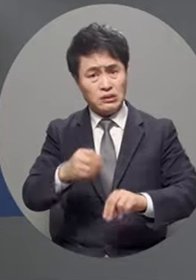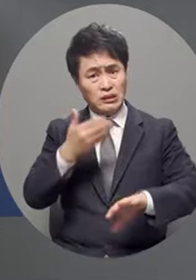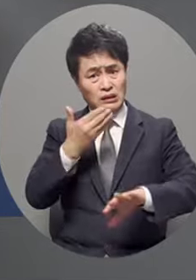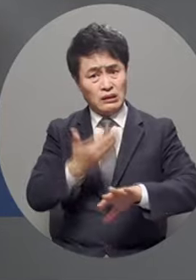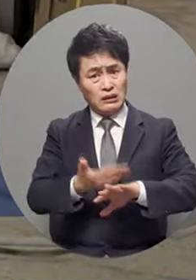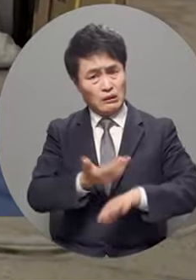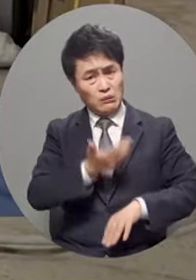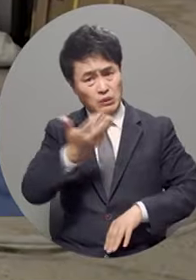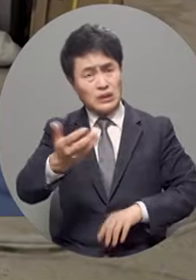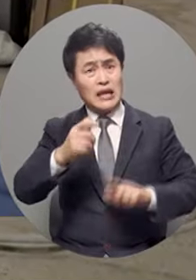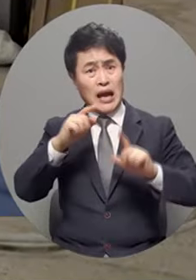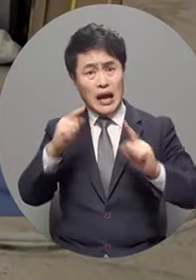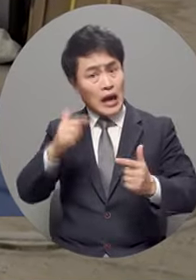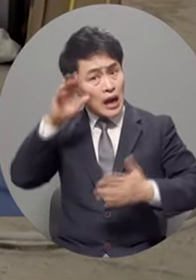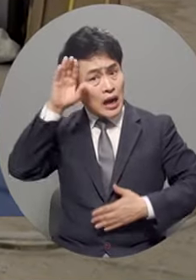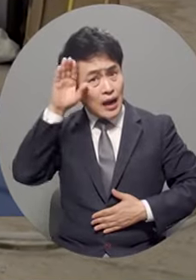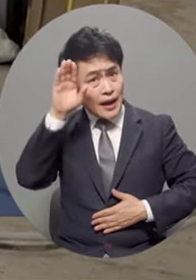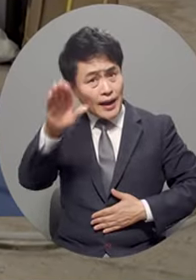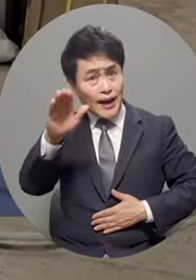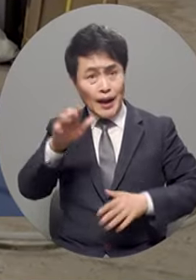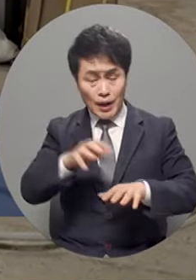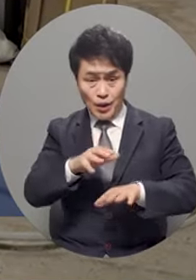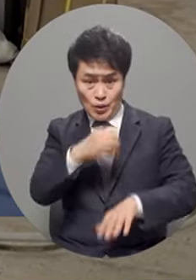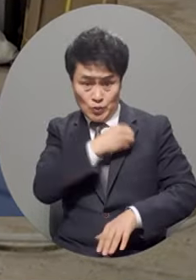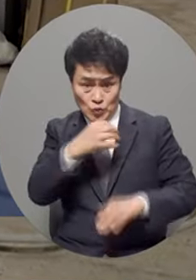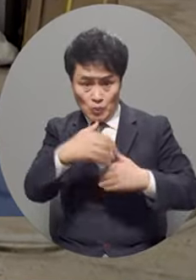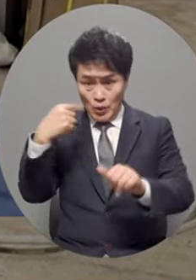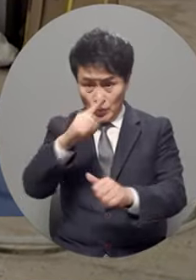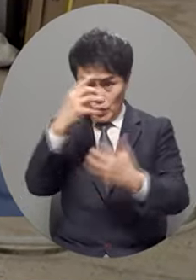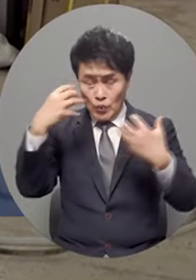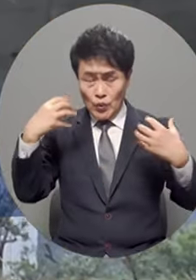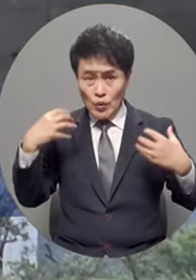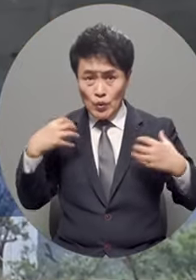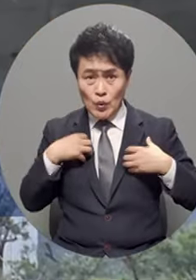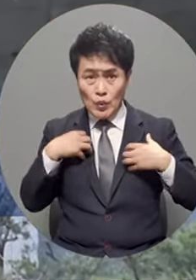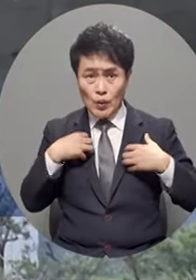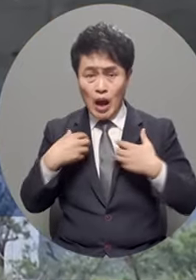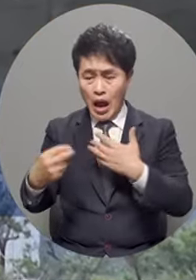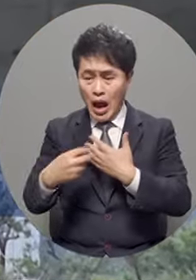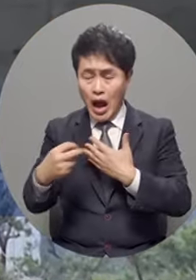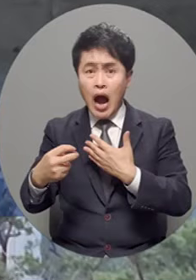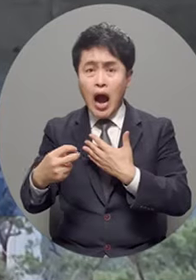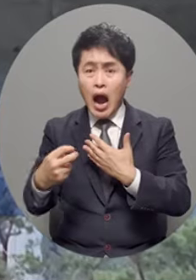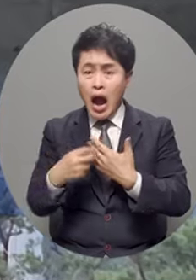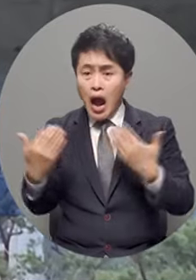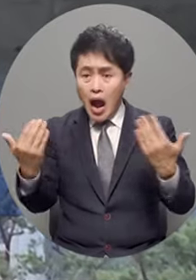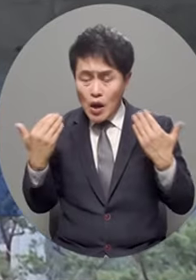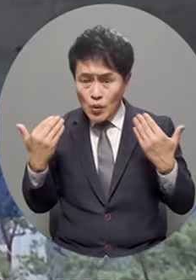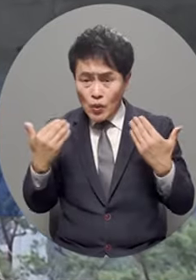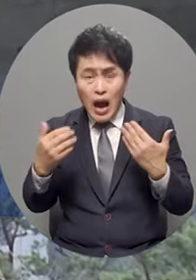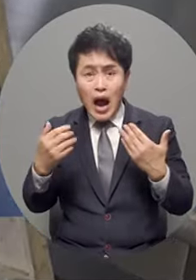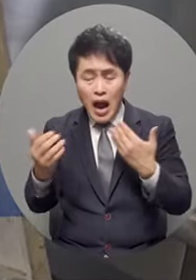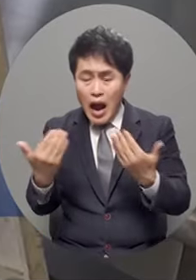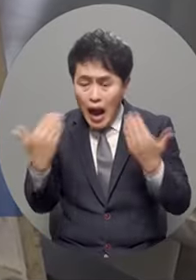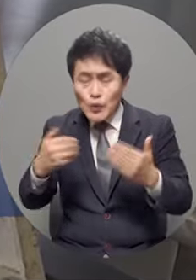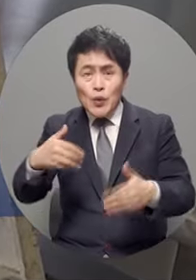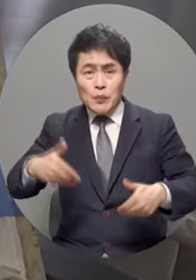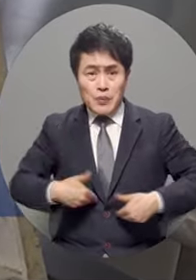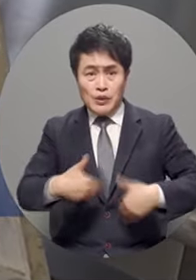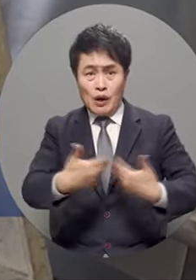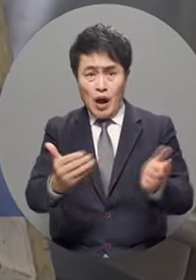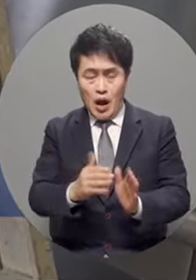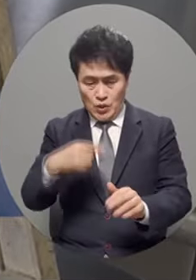보내겠다. 앞으로 조합이 교육청에 학교 건립에 필요한 비용을 지불하고 공사는 교육청이